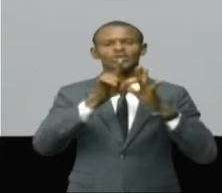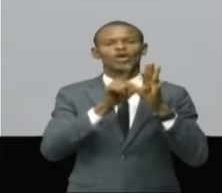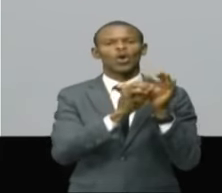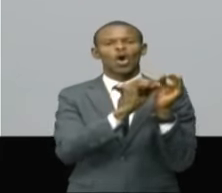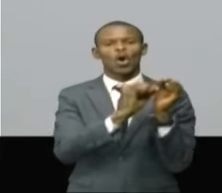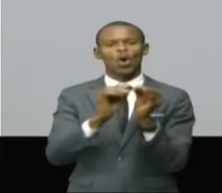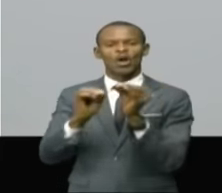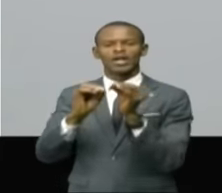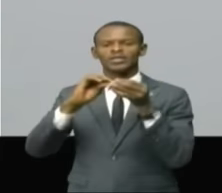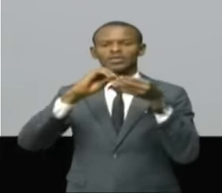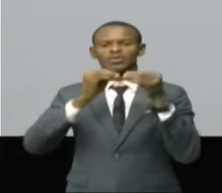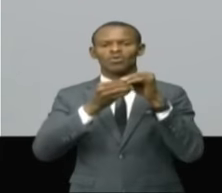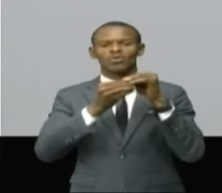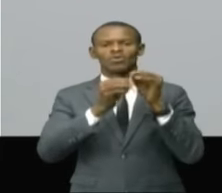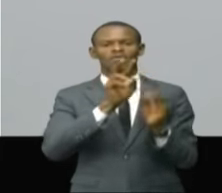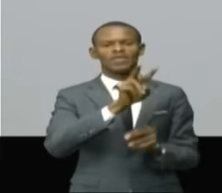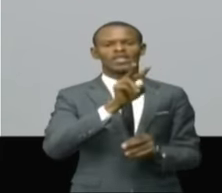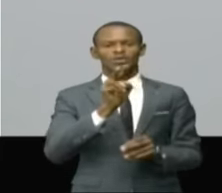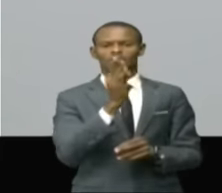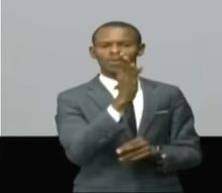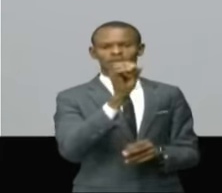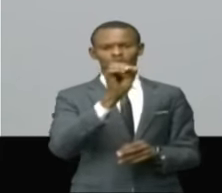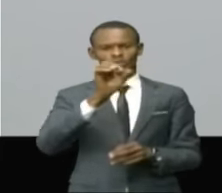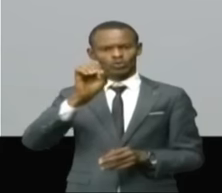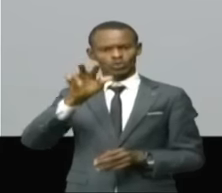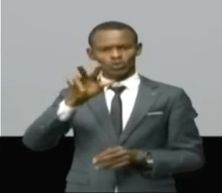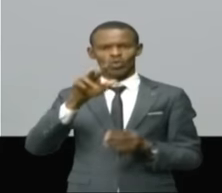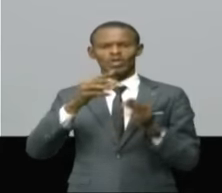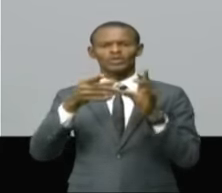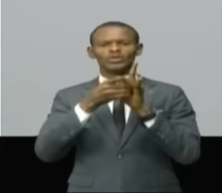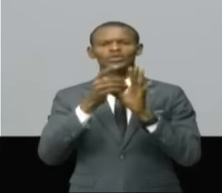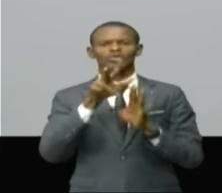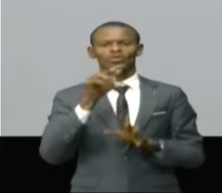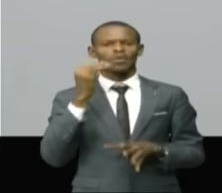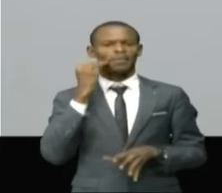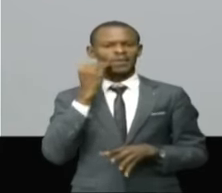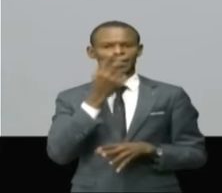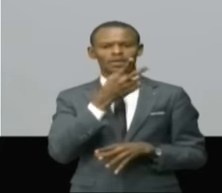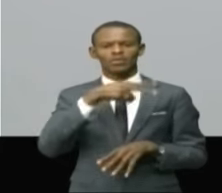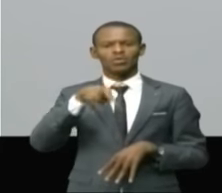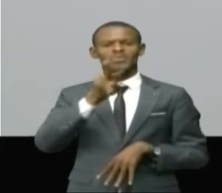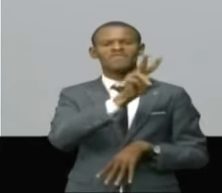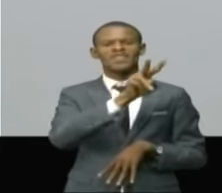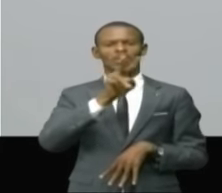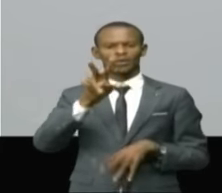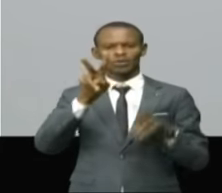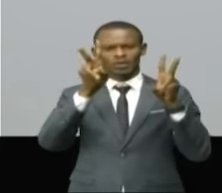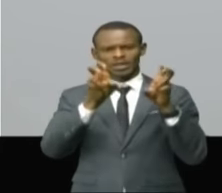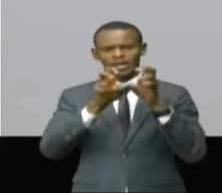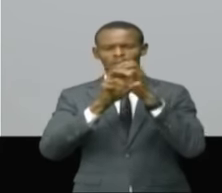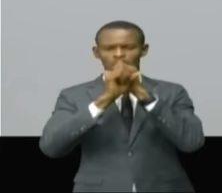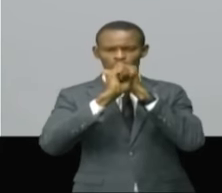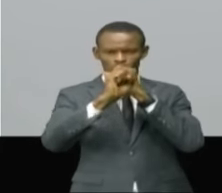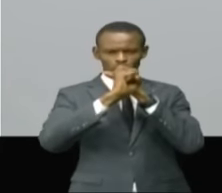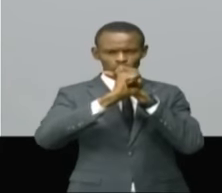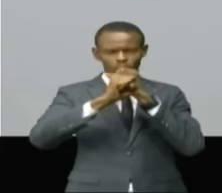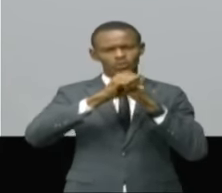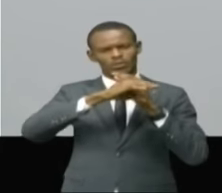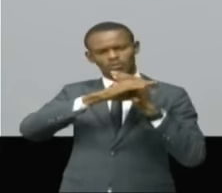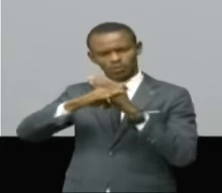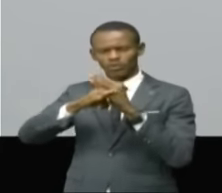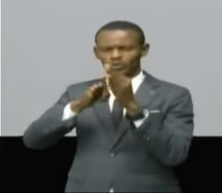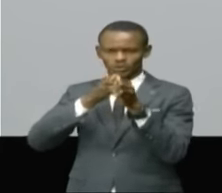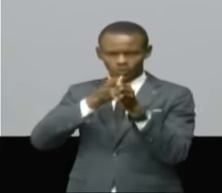22/003 du 3 mai 2022 portant protection et promotion des droits de